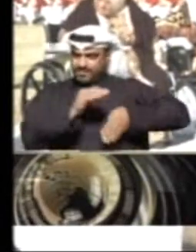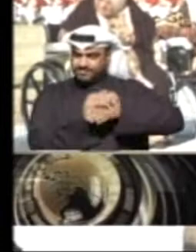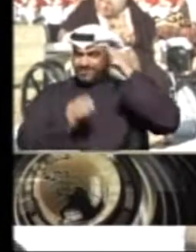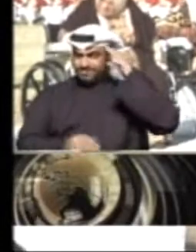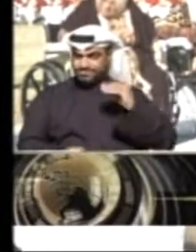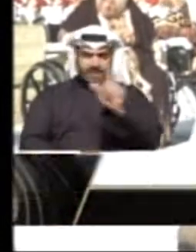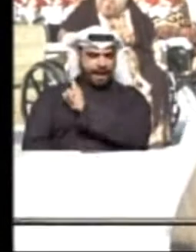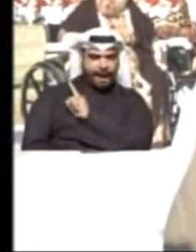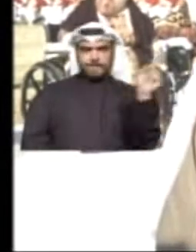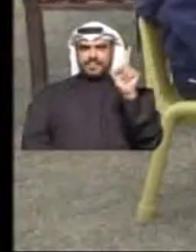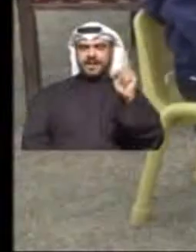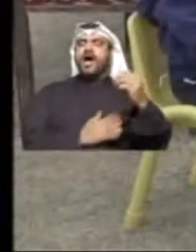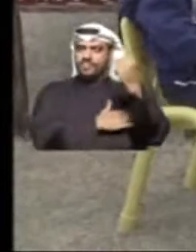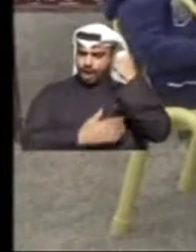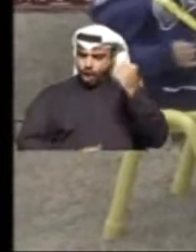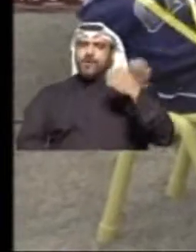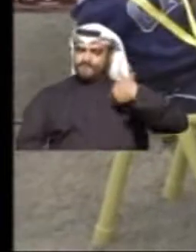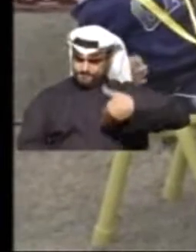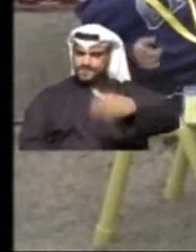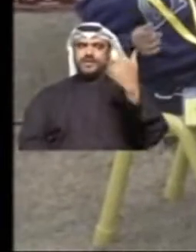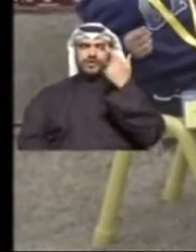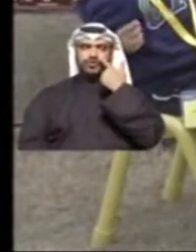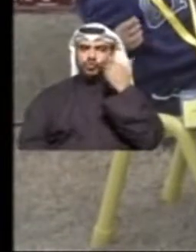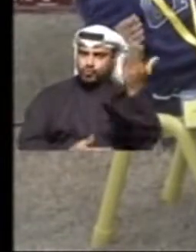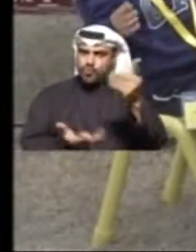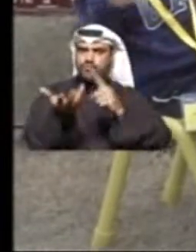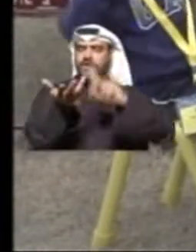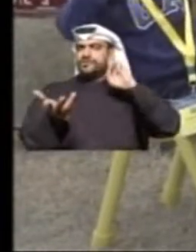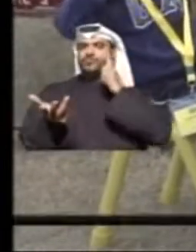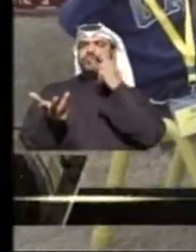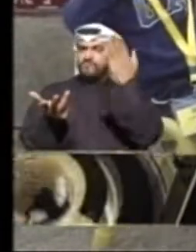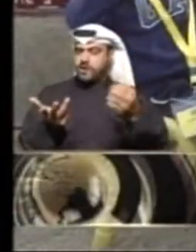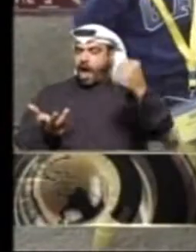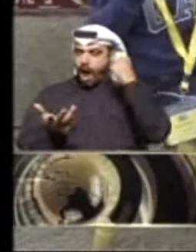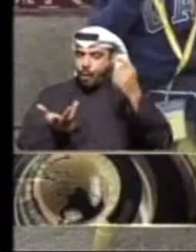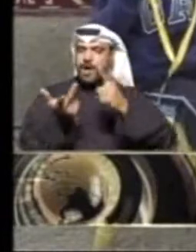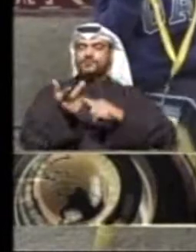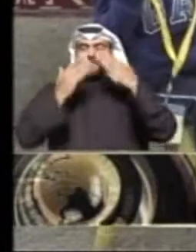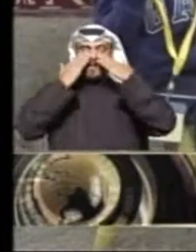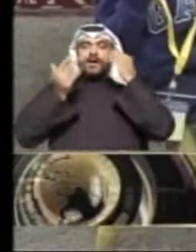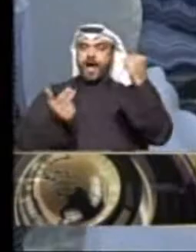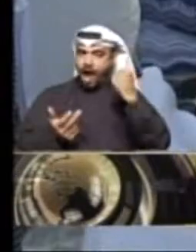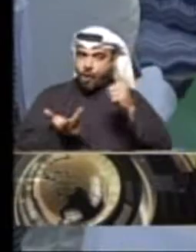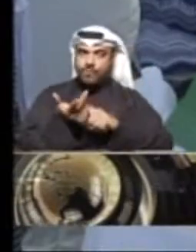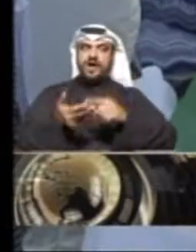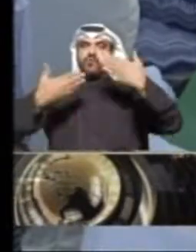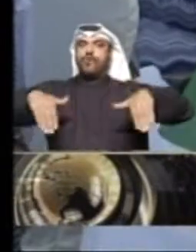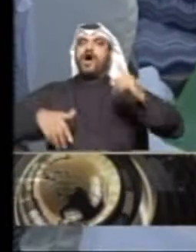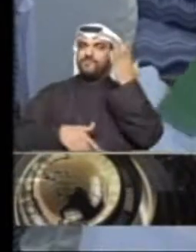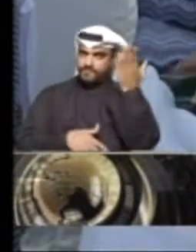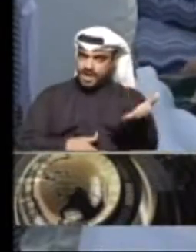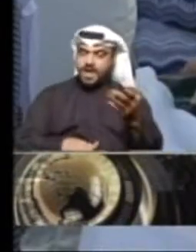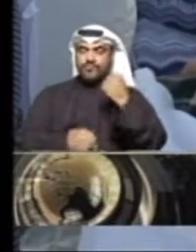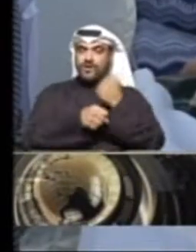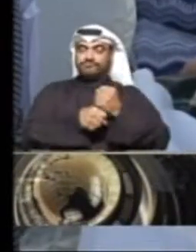يمكن إخفاله في أي حال من أحوال. دولة الكويت رائدة في مجال الخدمات المقدمة لفئة ذوي الإعاقة كخدمات طبية